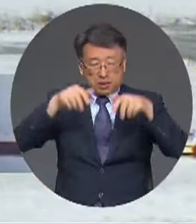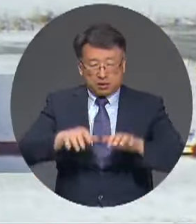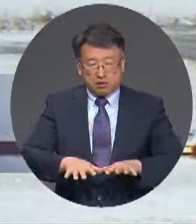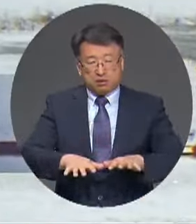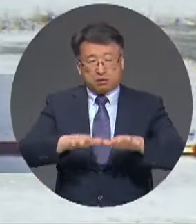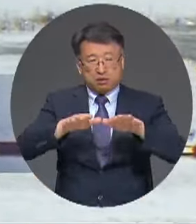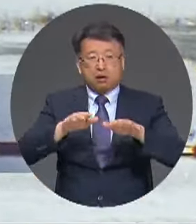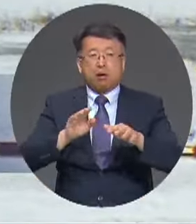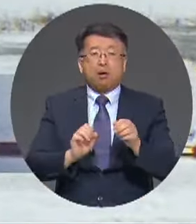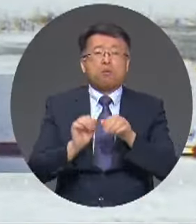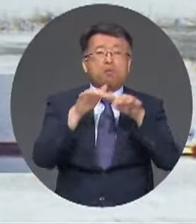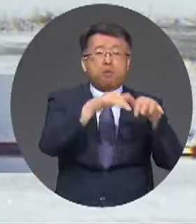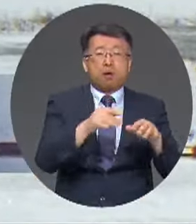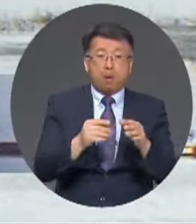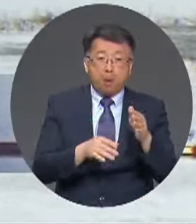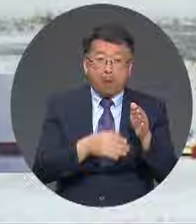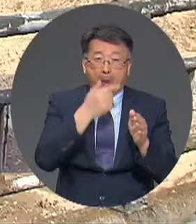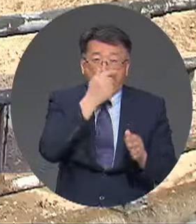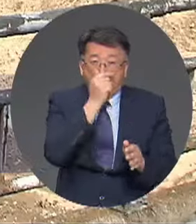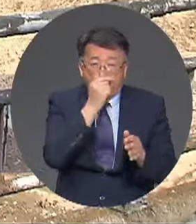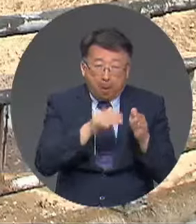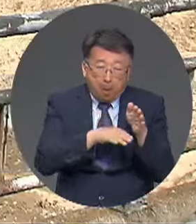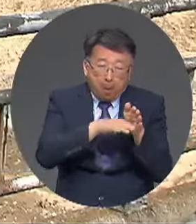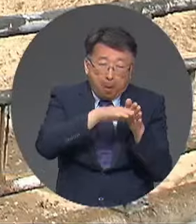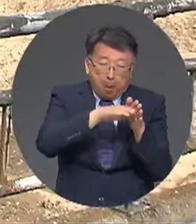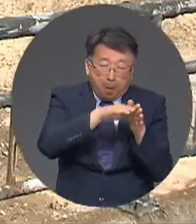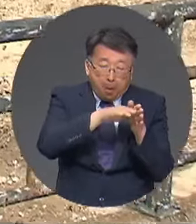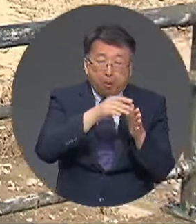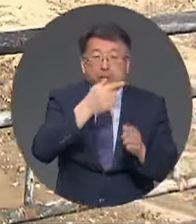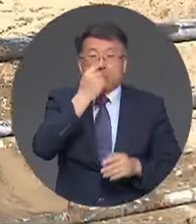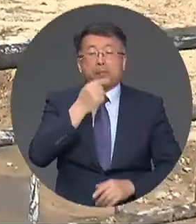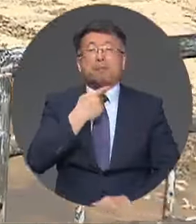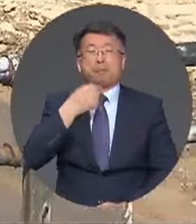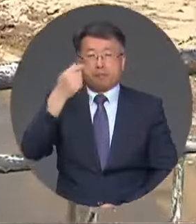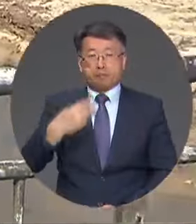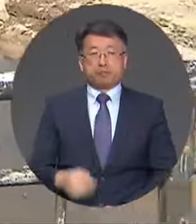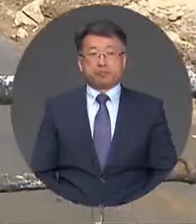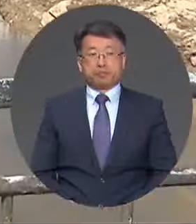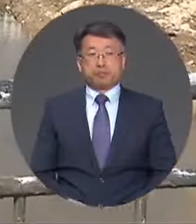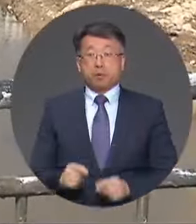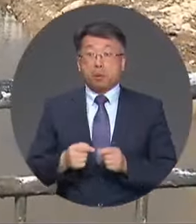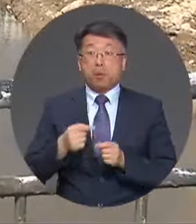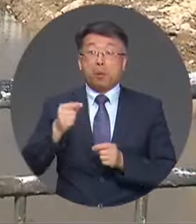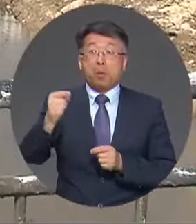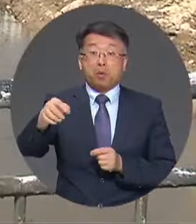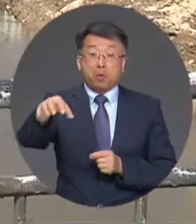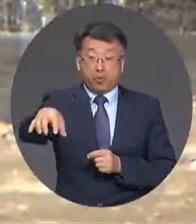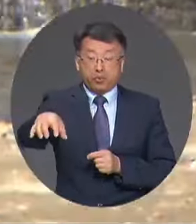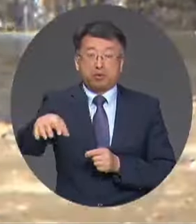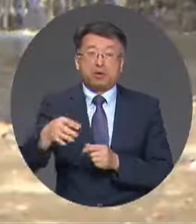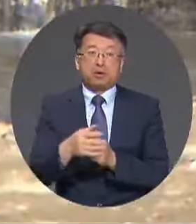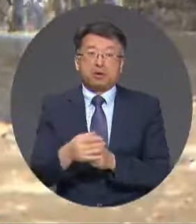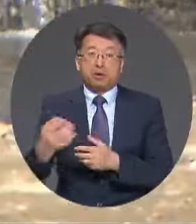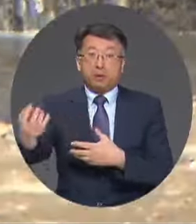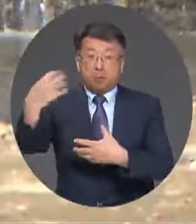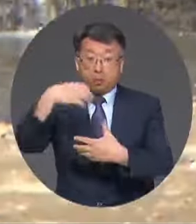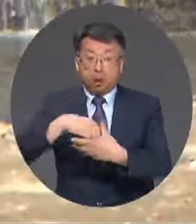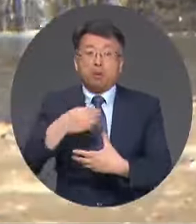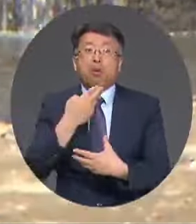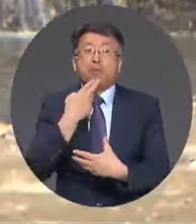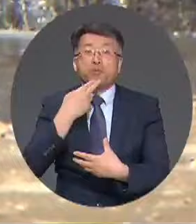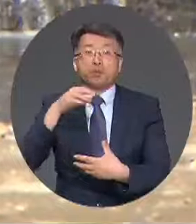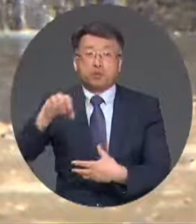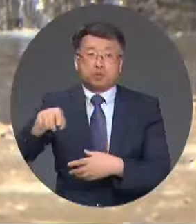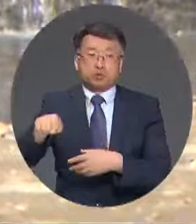하천이 동남쪽쪽까지 갔었거든요. 그로부터 수십 미터 상류 지역 준설 대상에 포함되지